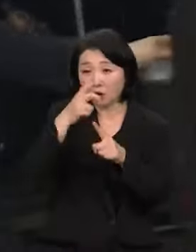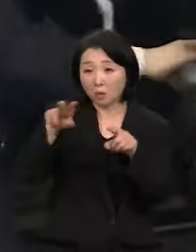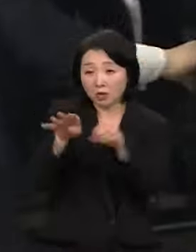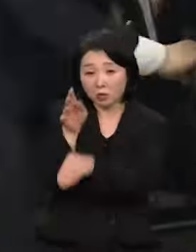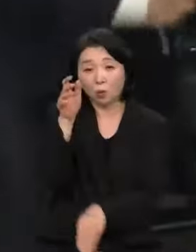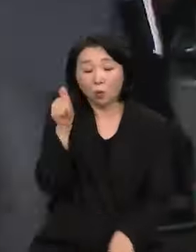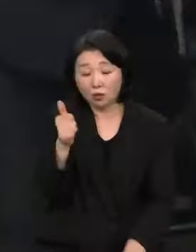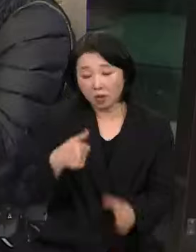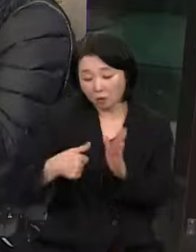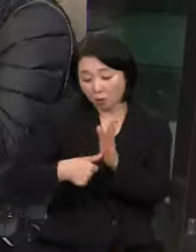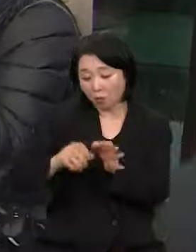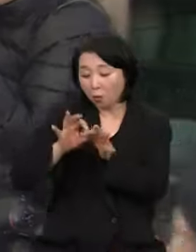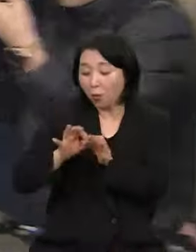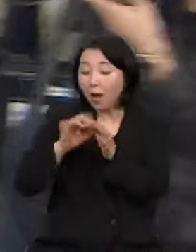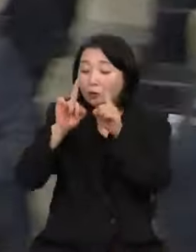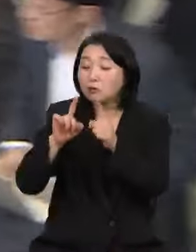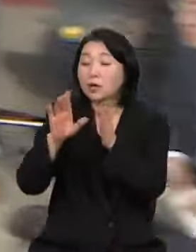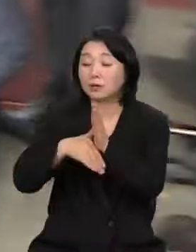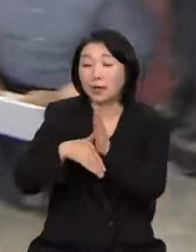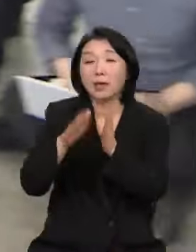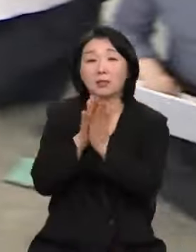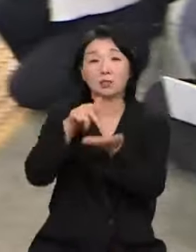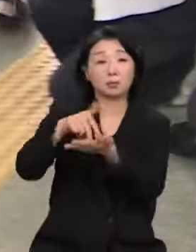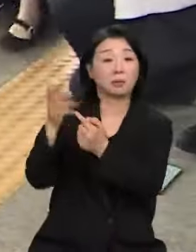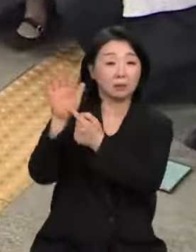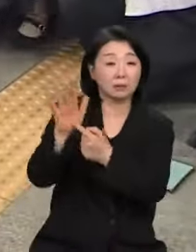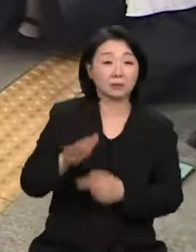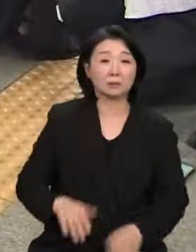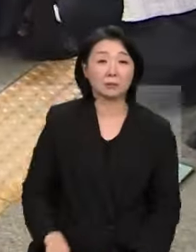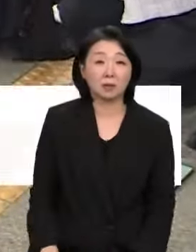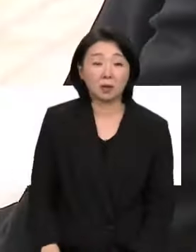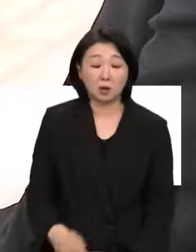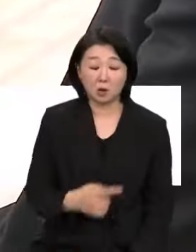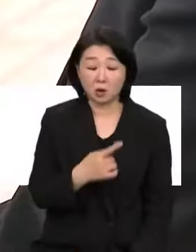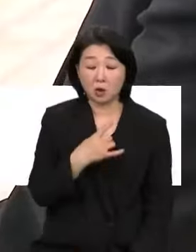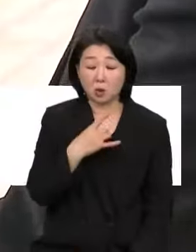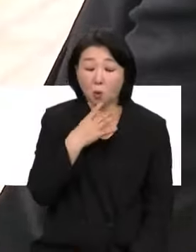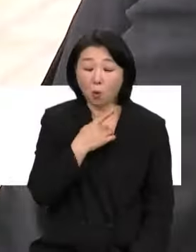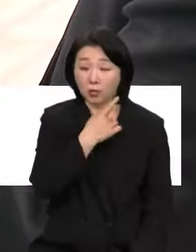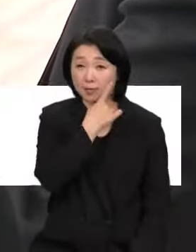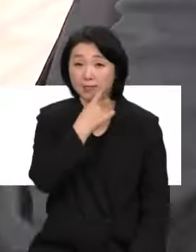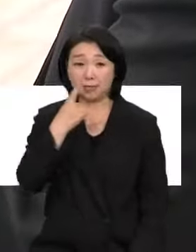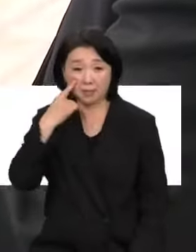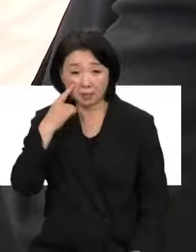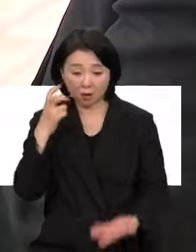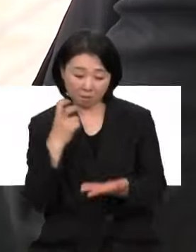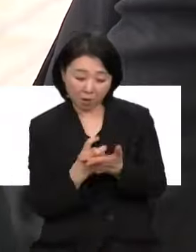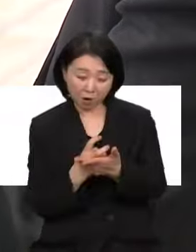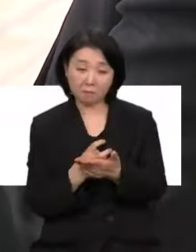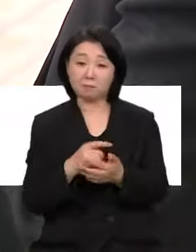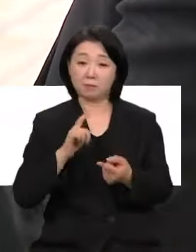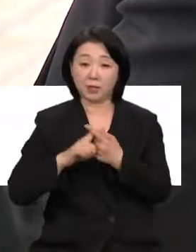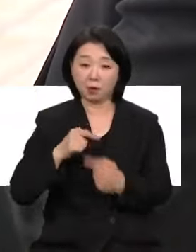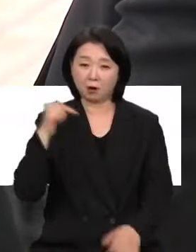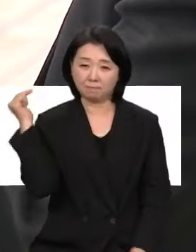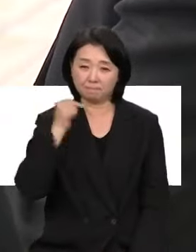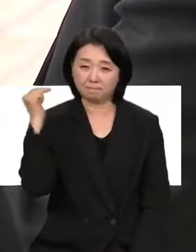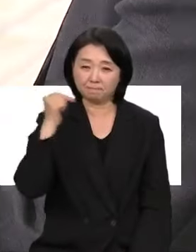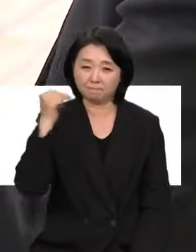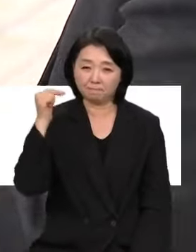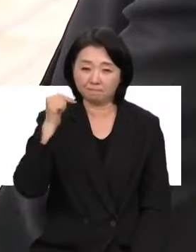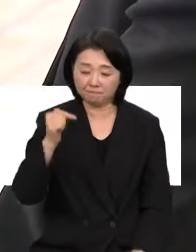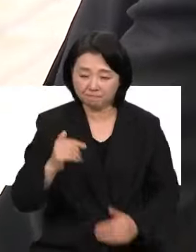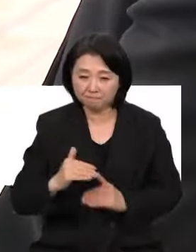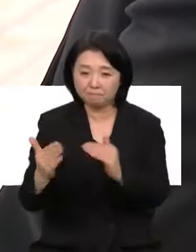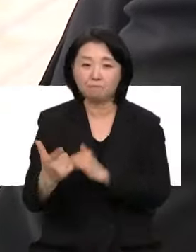명품백 의혹 수사에 대해 직접 입장을 밝혔습니다. 오로지 증거와 법리에 따라서만 신속하고